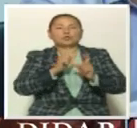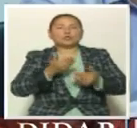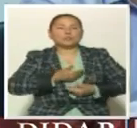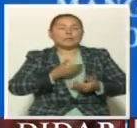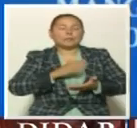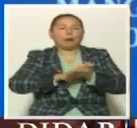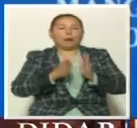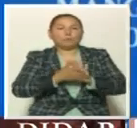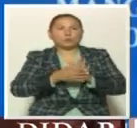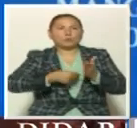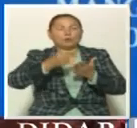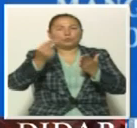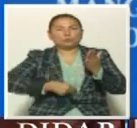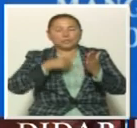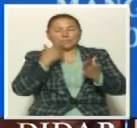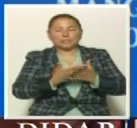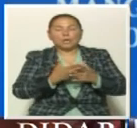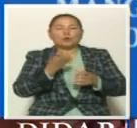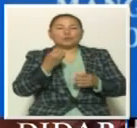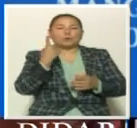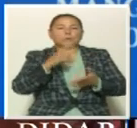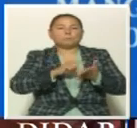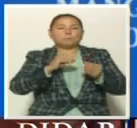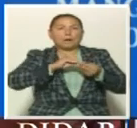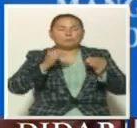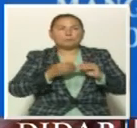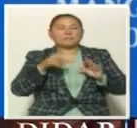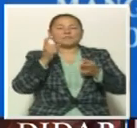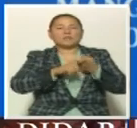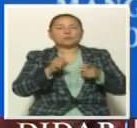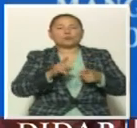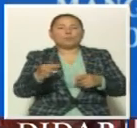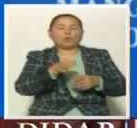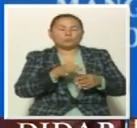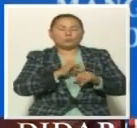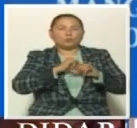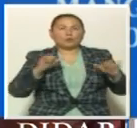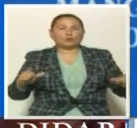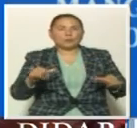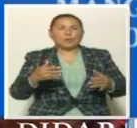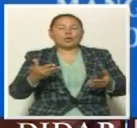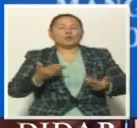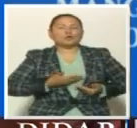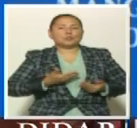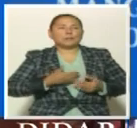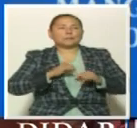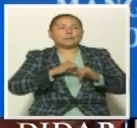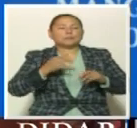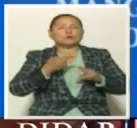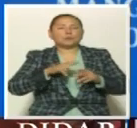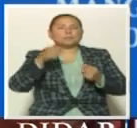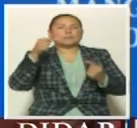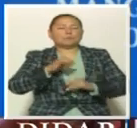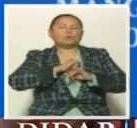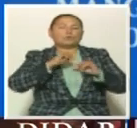заключить договор с коммунальными организациями. Еще одна проблема связана с тем, что в регионе резкий рост увеличение численности населения, что,